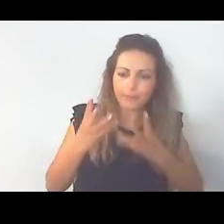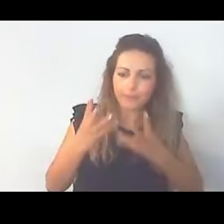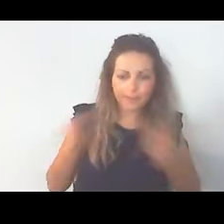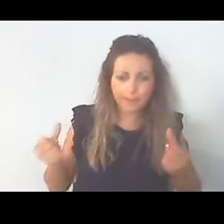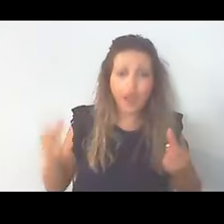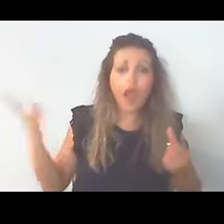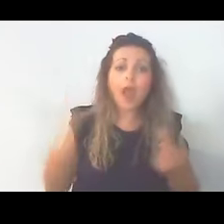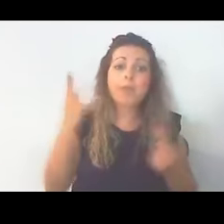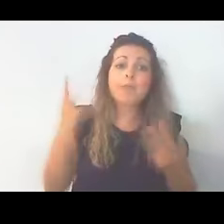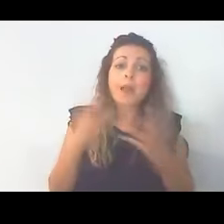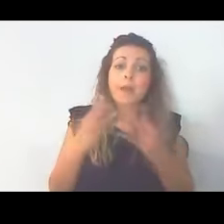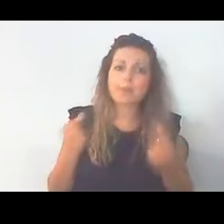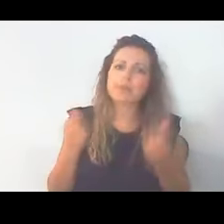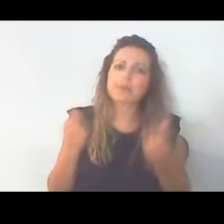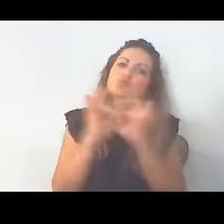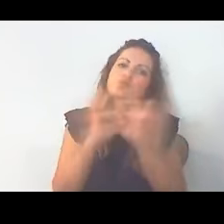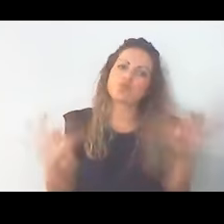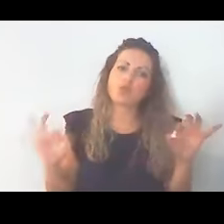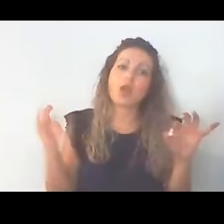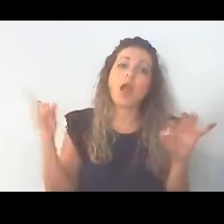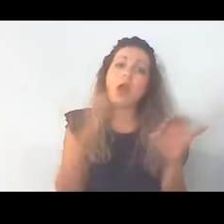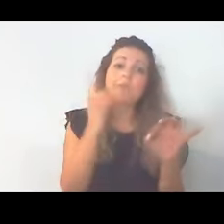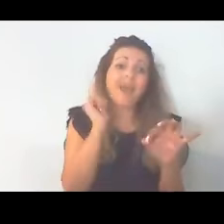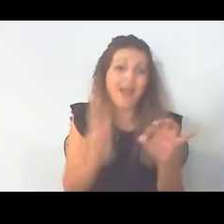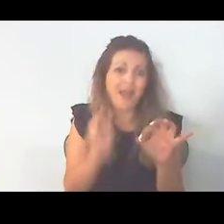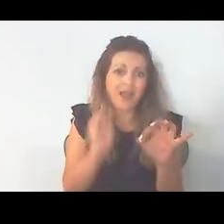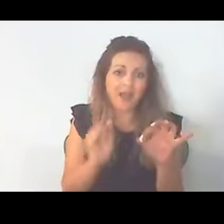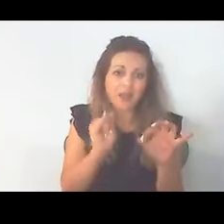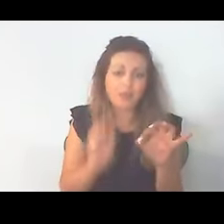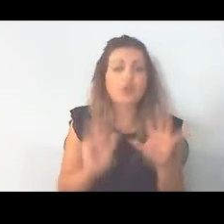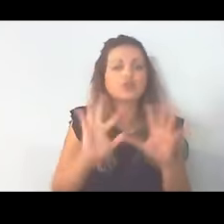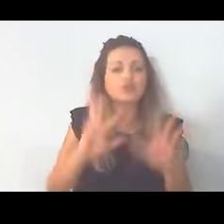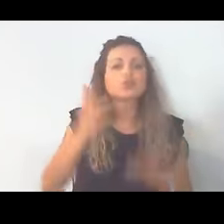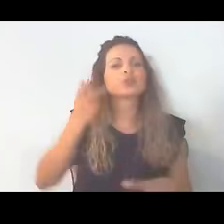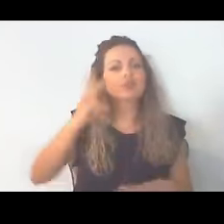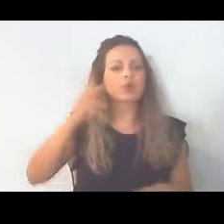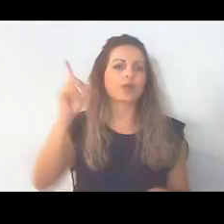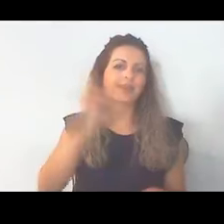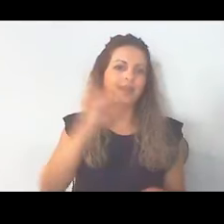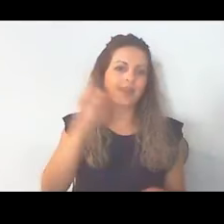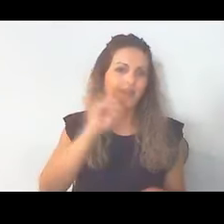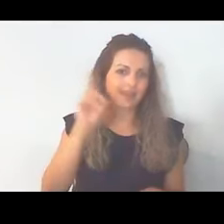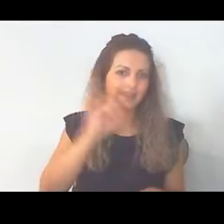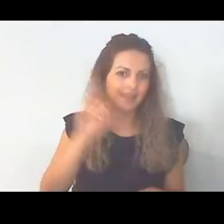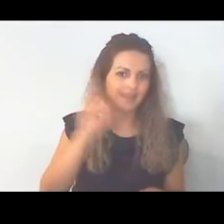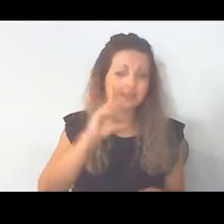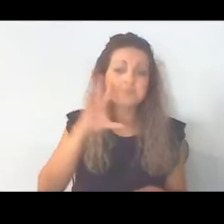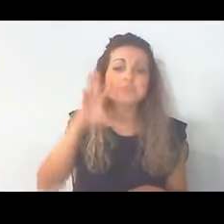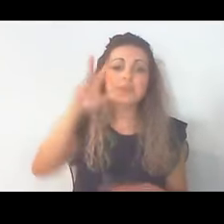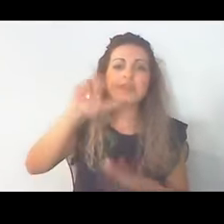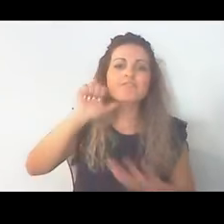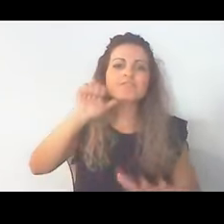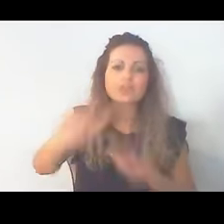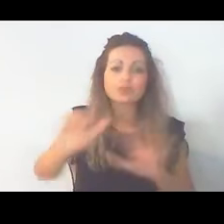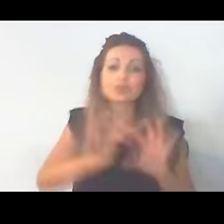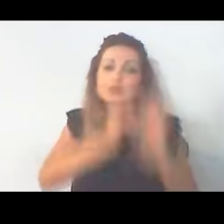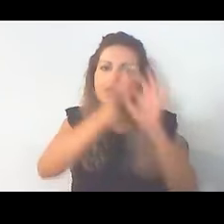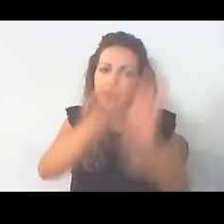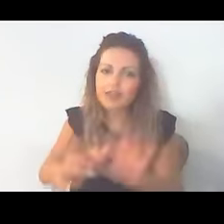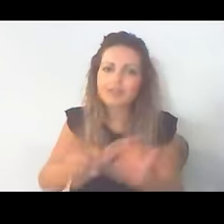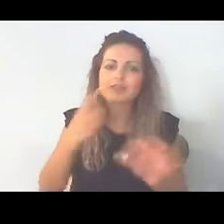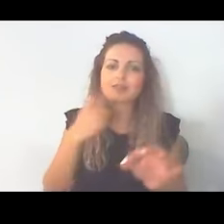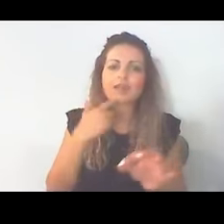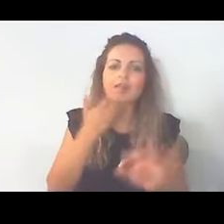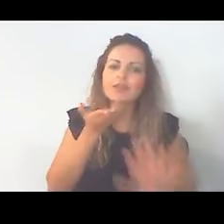και περισσότερες γυναίκες θα αποφεύγουν να καταγγείλουν τους βιασμούς τους. Το τρίτο στοιχείο, που